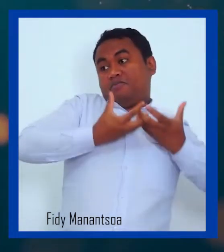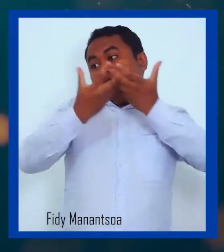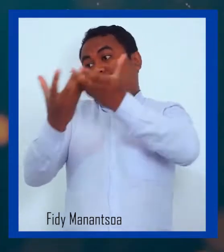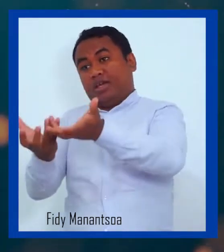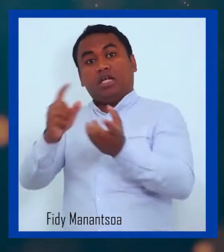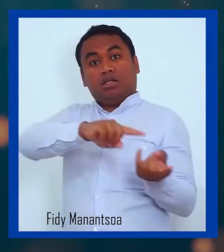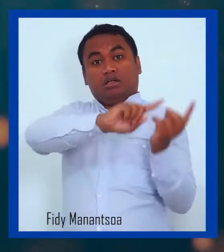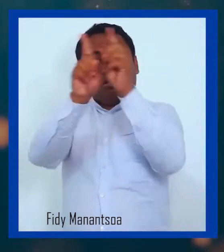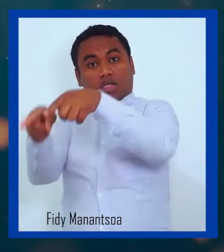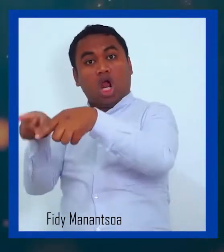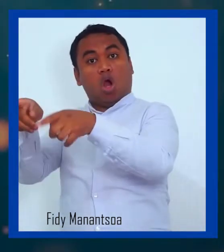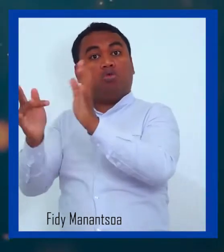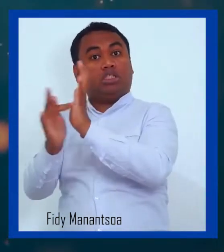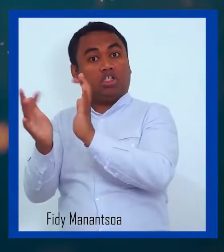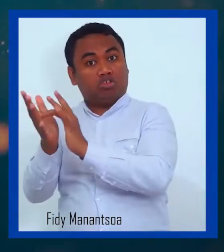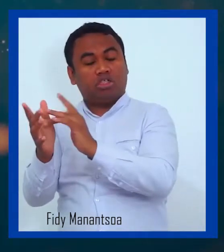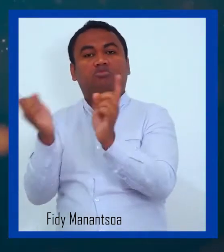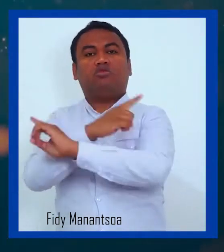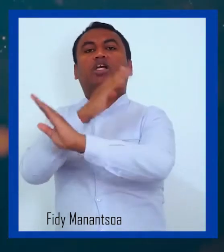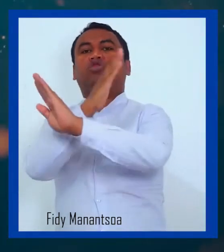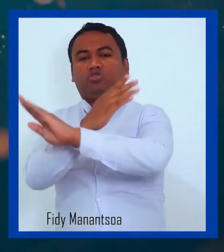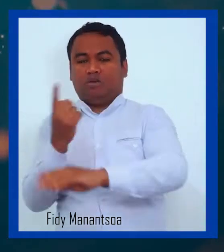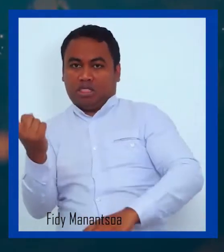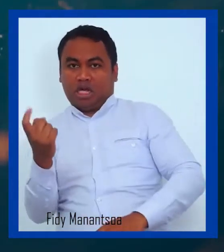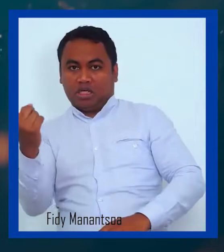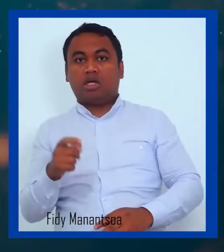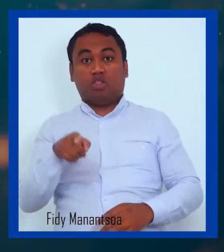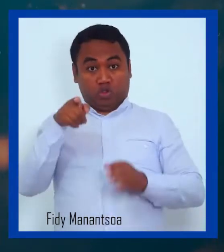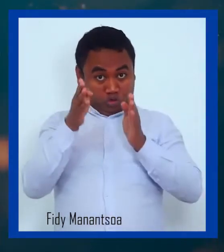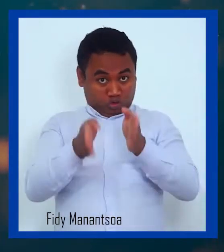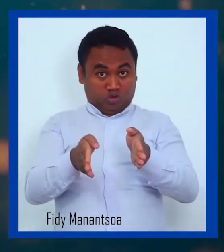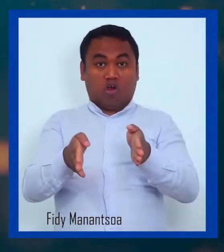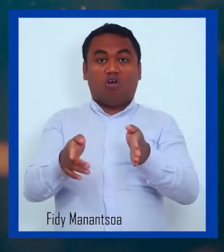no mahafitiavana azy. Ary izany mihitsy nambaran'ny tenin'Andriamanitra any amin'ny Jaona